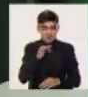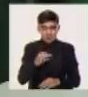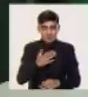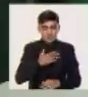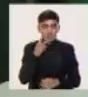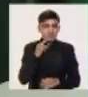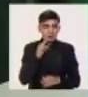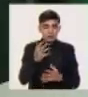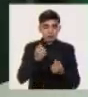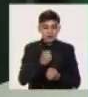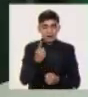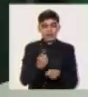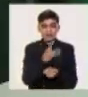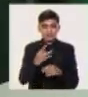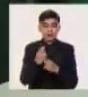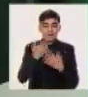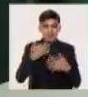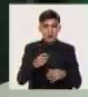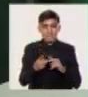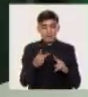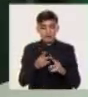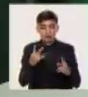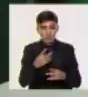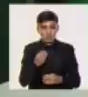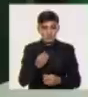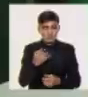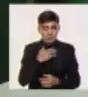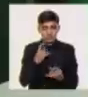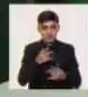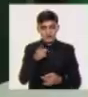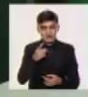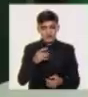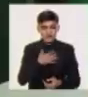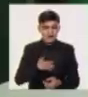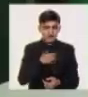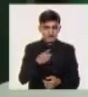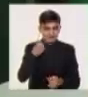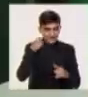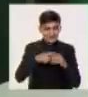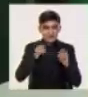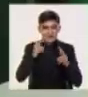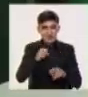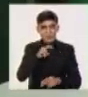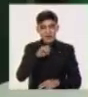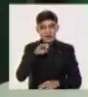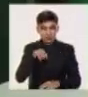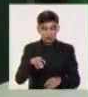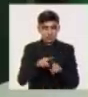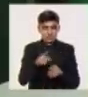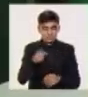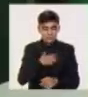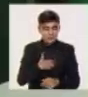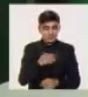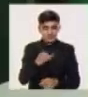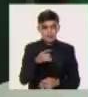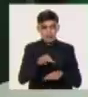1 курс. Получается, 1 процедуру получила. Для нее этот аппарат очень важен, потому что, сами понимаете, это не